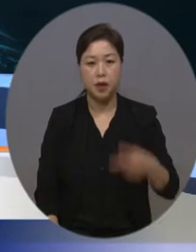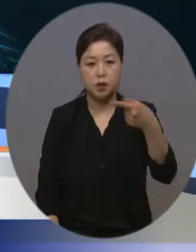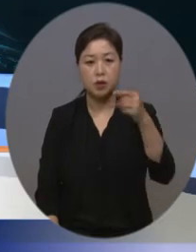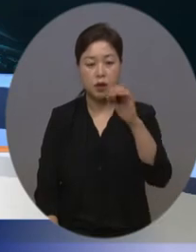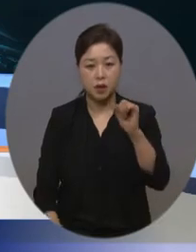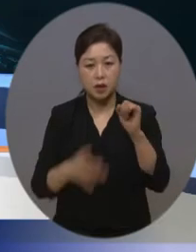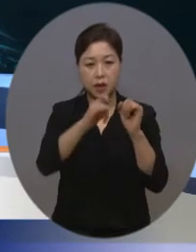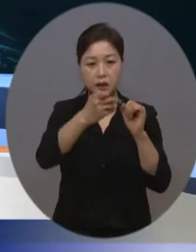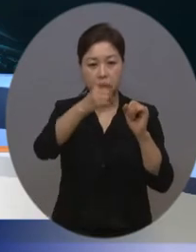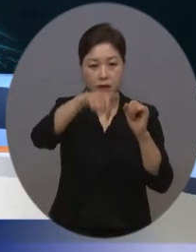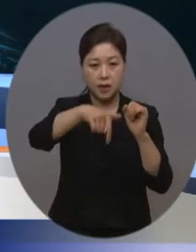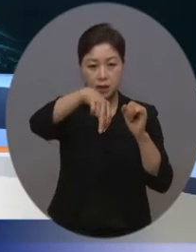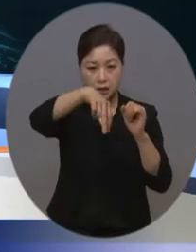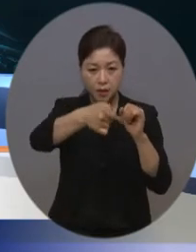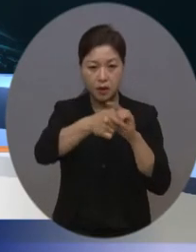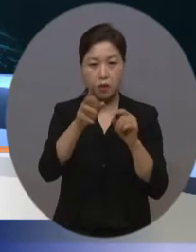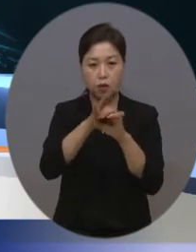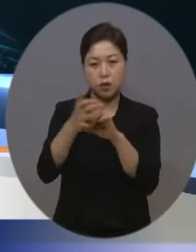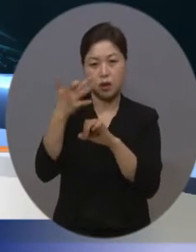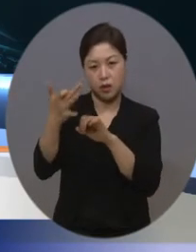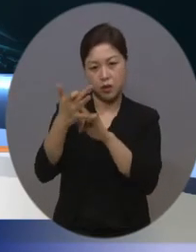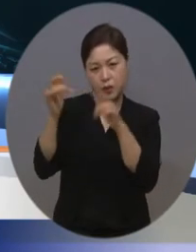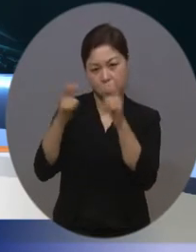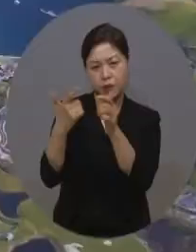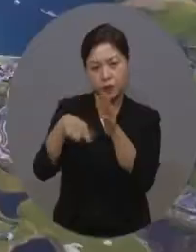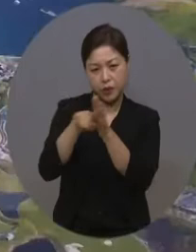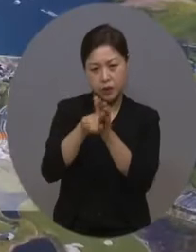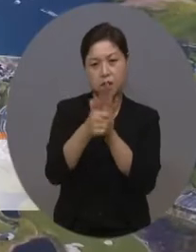GS칼텍스가 코로나19 극복을 위한 지원에 앞장섰습니다.